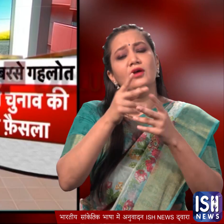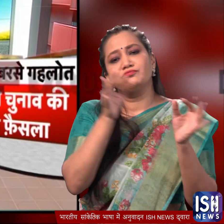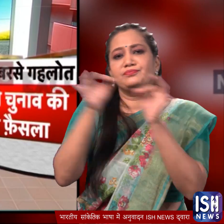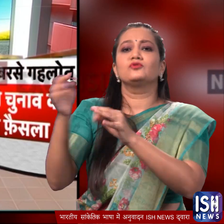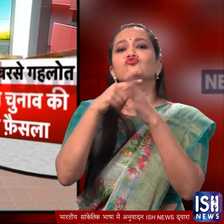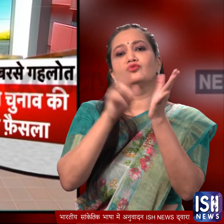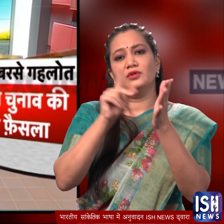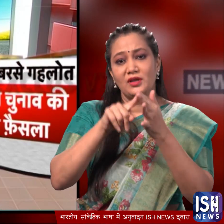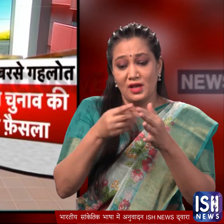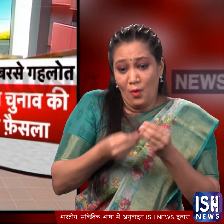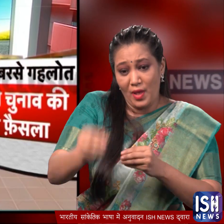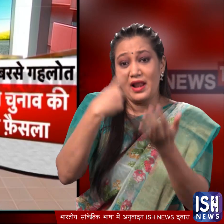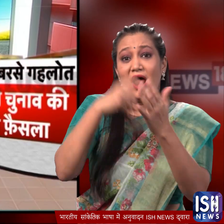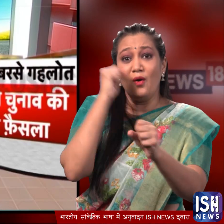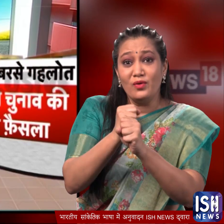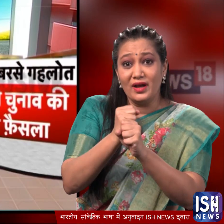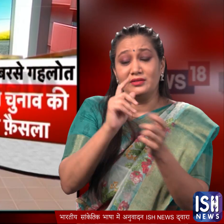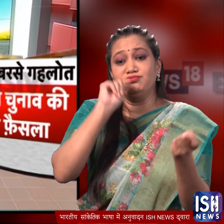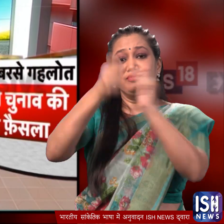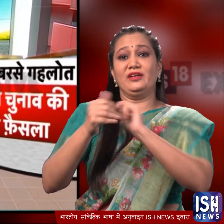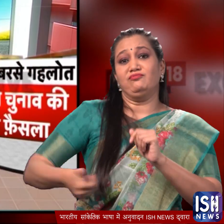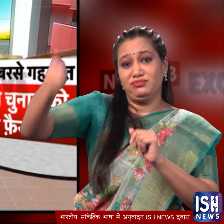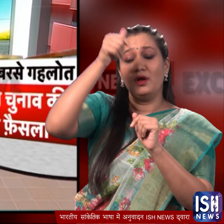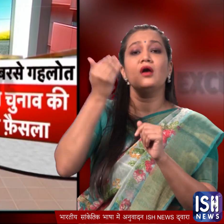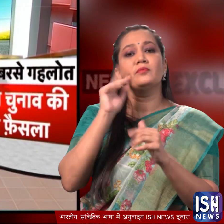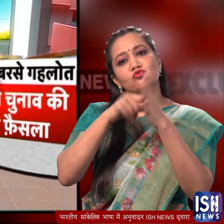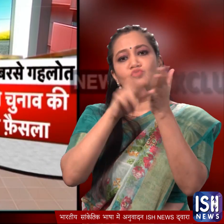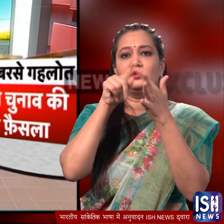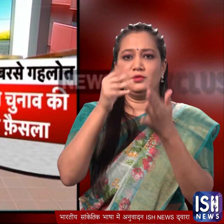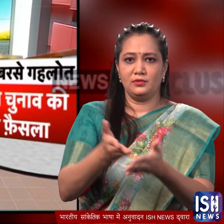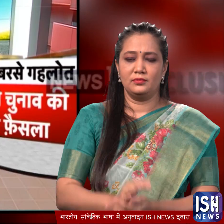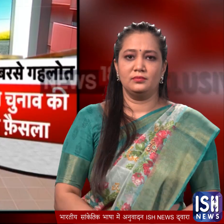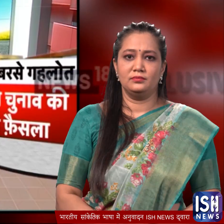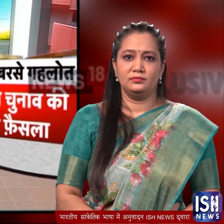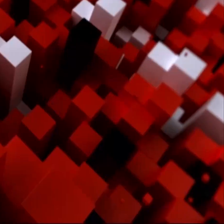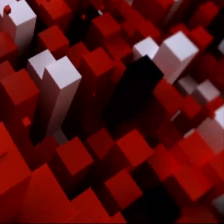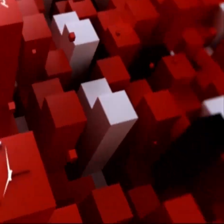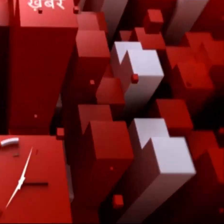की वजह से इसे टाल दिया गया। यानी कि अब राहुल गांधी की ताजपोशी जून में होगी।